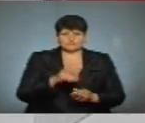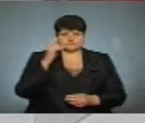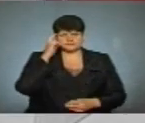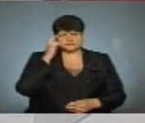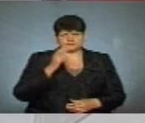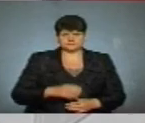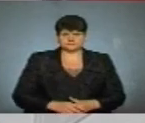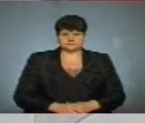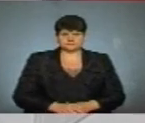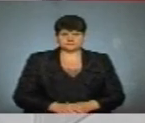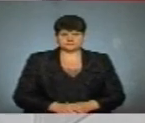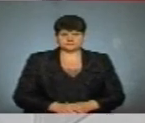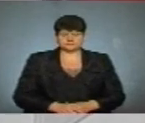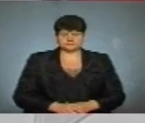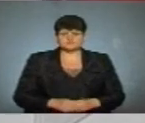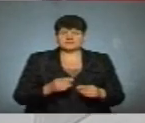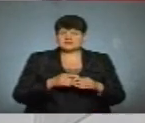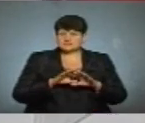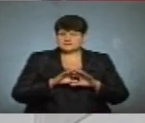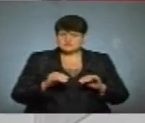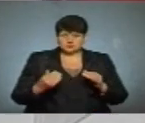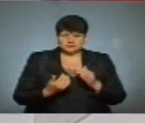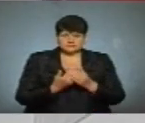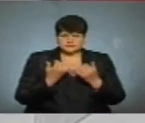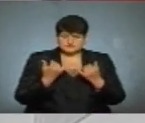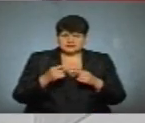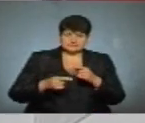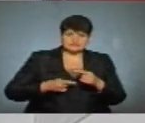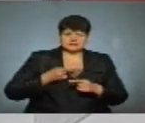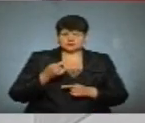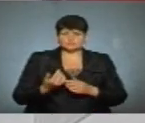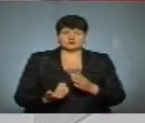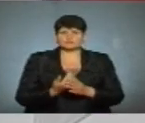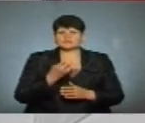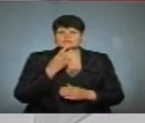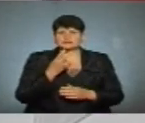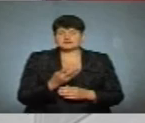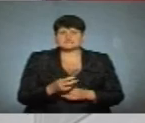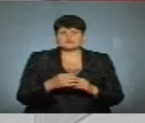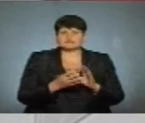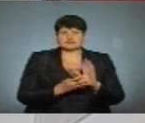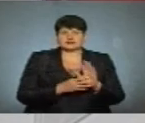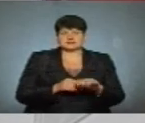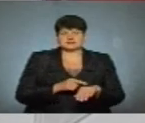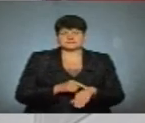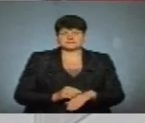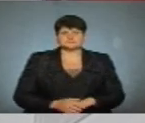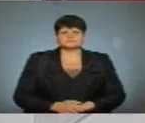Києві. Це вся інформація на цю годину. Наступний випуск новин дивіться вже о 19:00.